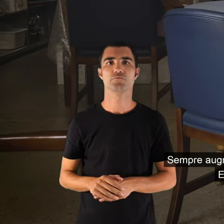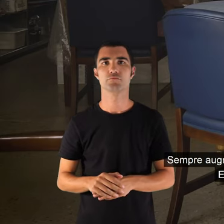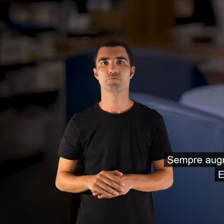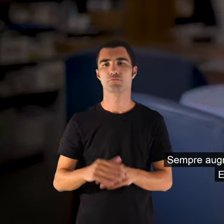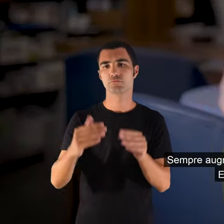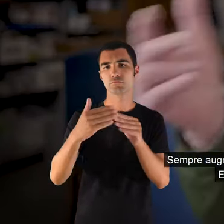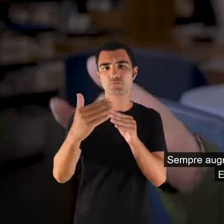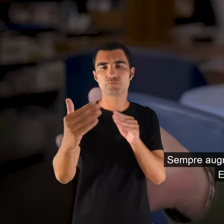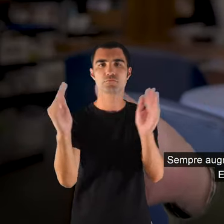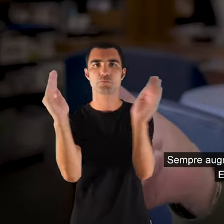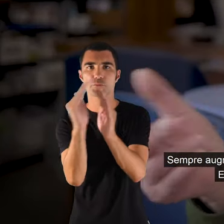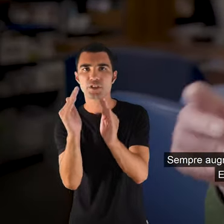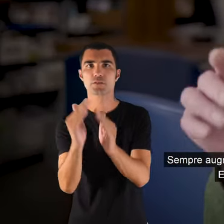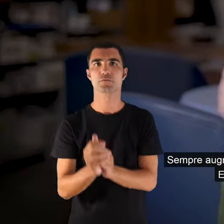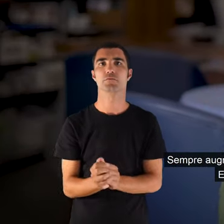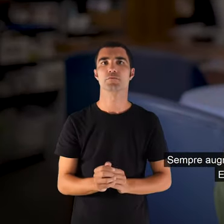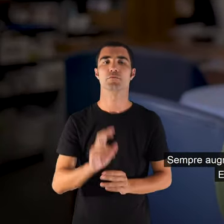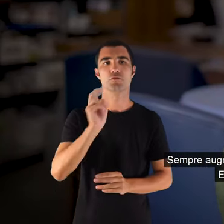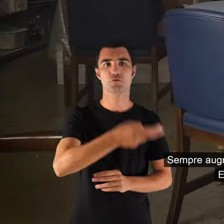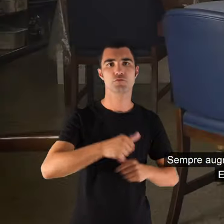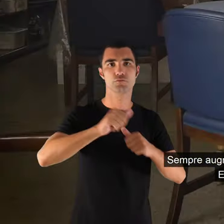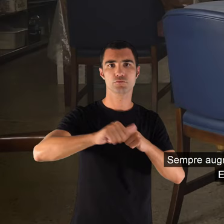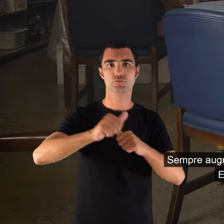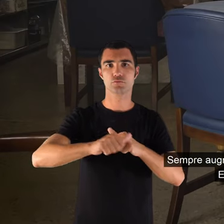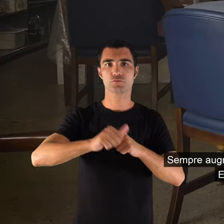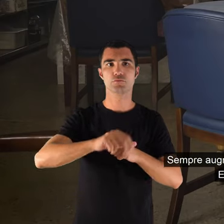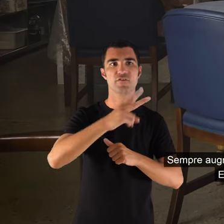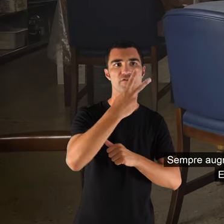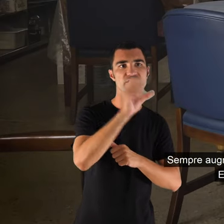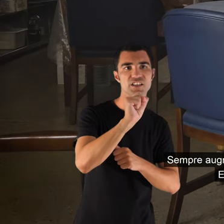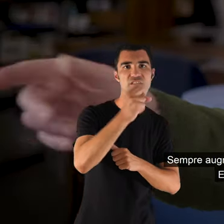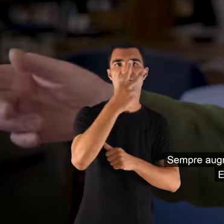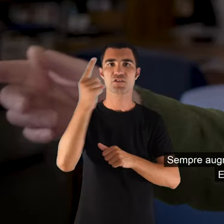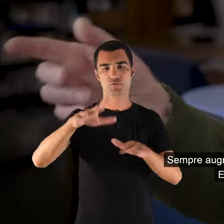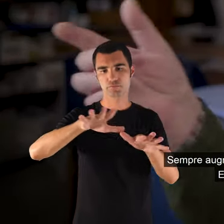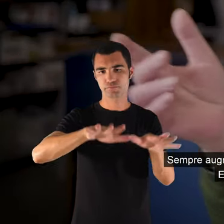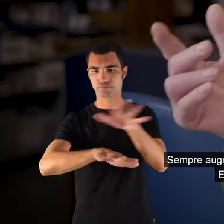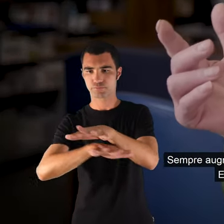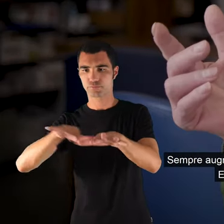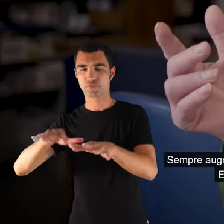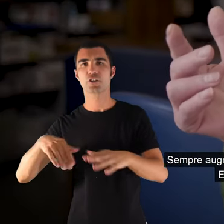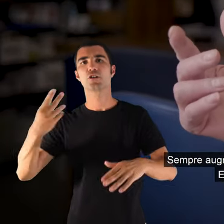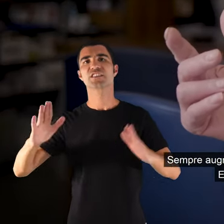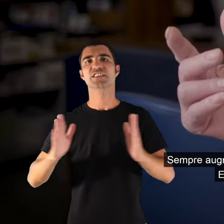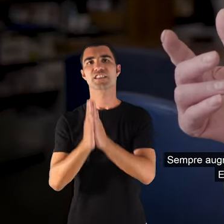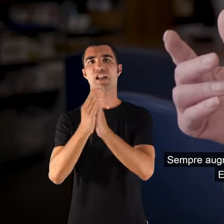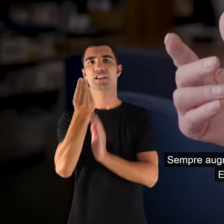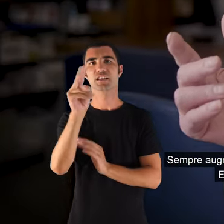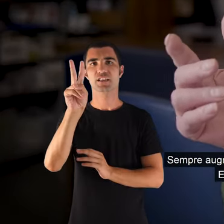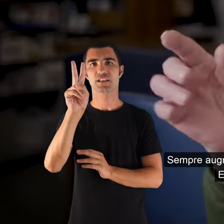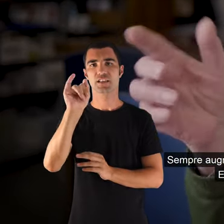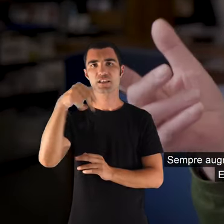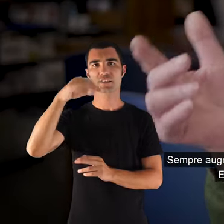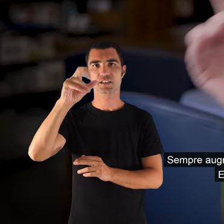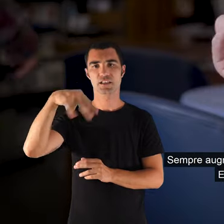més petits. Llavors va venir els soldiers, que ja tenien 20 pans o 21. El Sant Quintín, me pareix que en